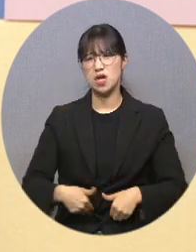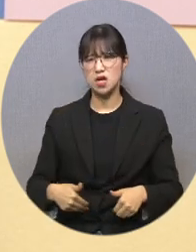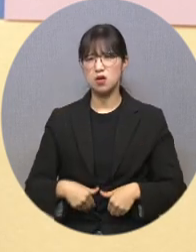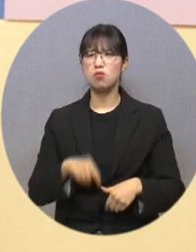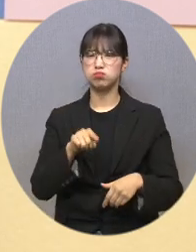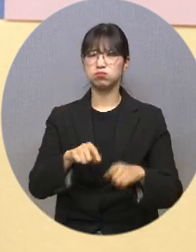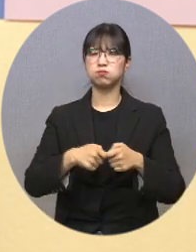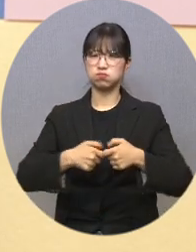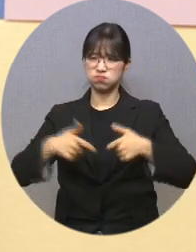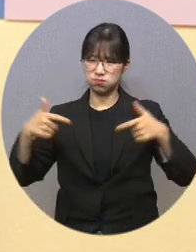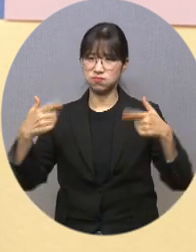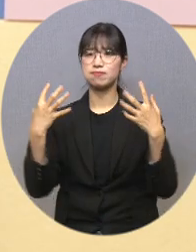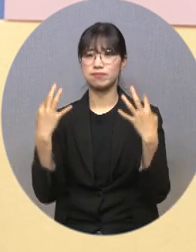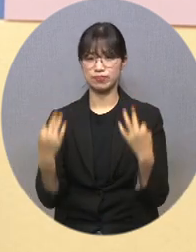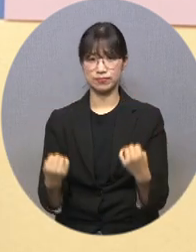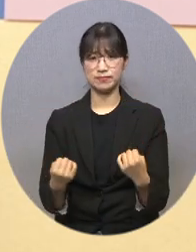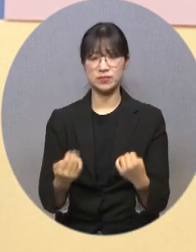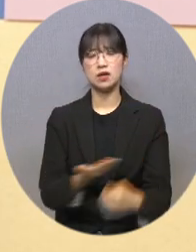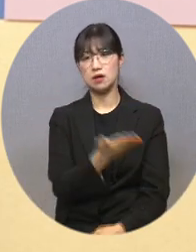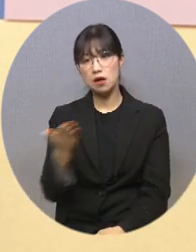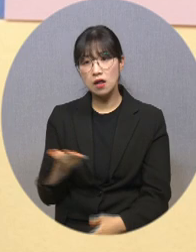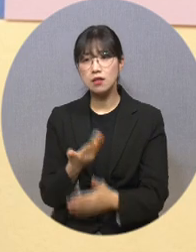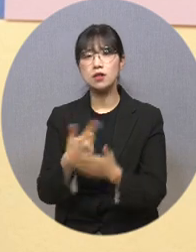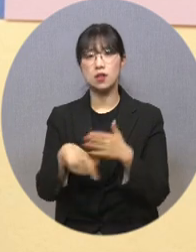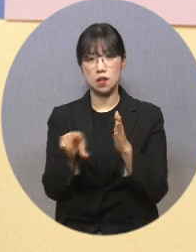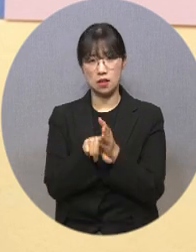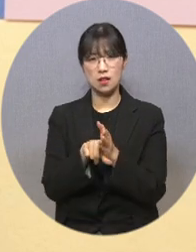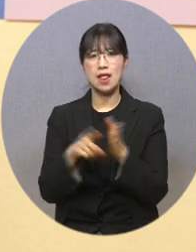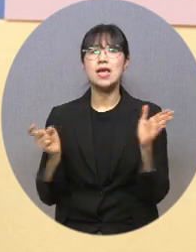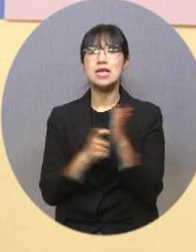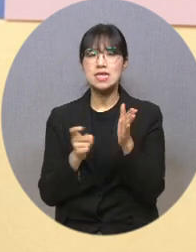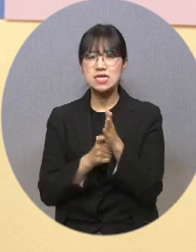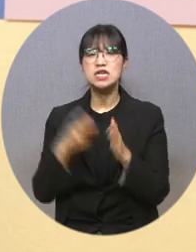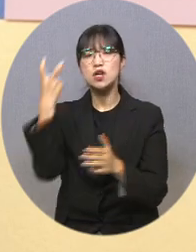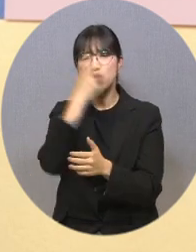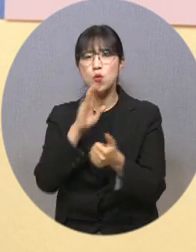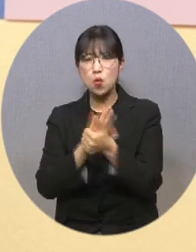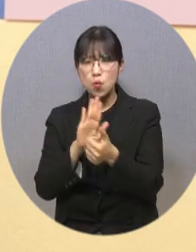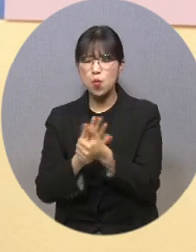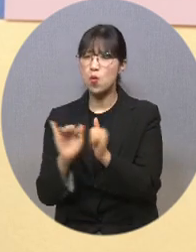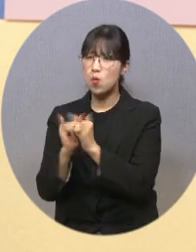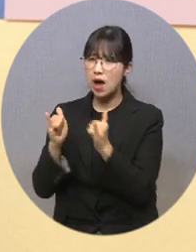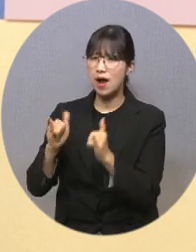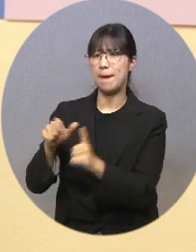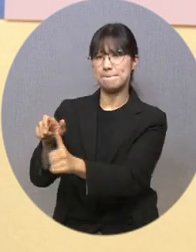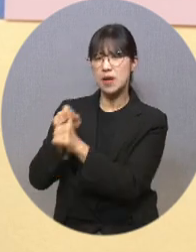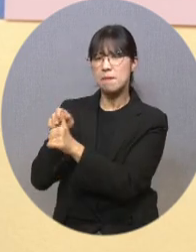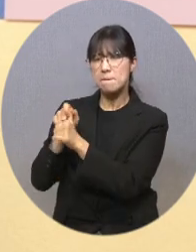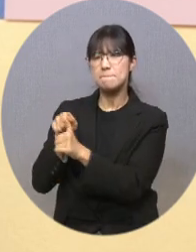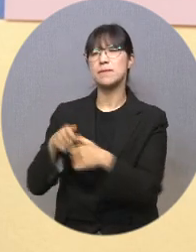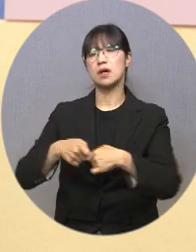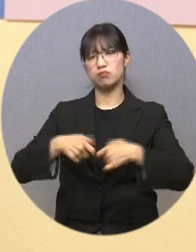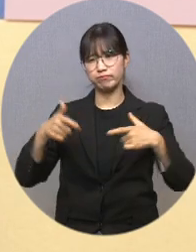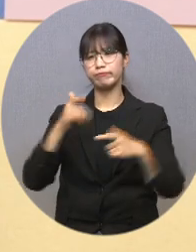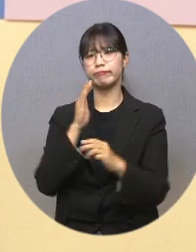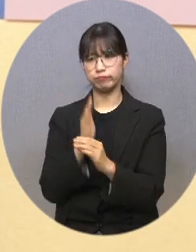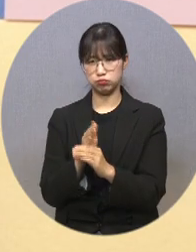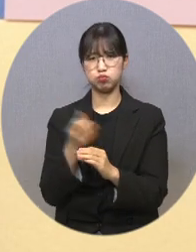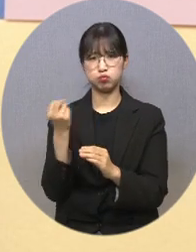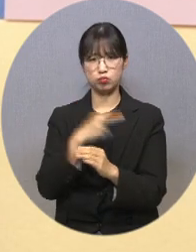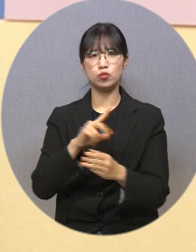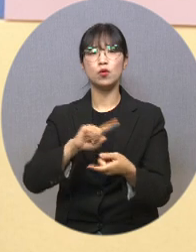늘어났다고 할 수 있습니다. 그래서 그런 분들을 위해서 긴급 돌봄의 인력 구성을 좀 확대를 하고 있고요. 또